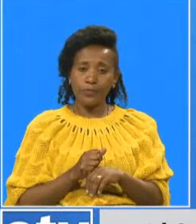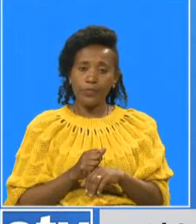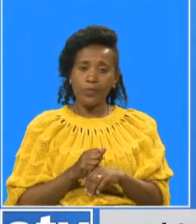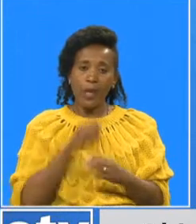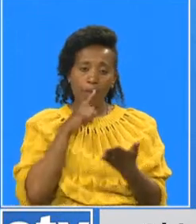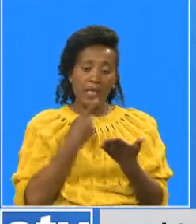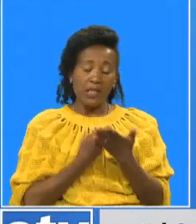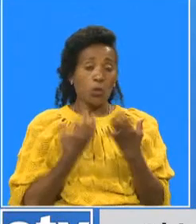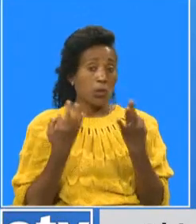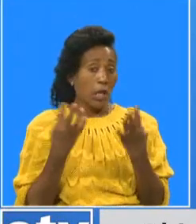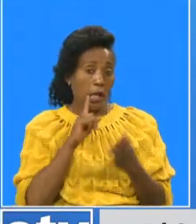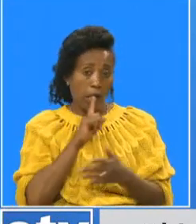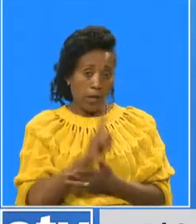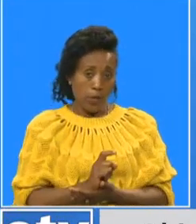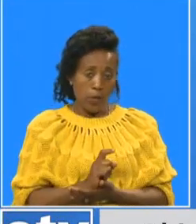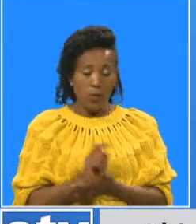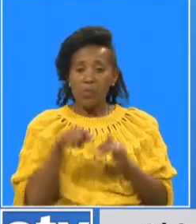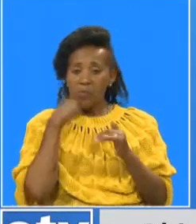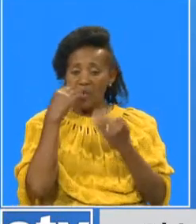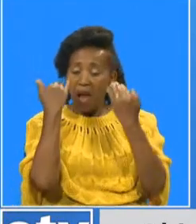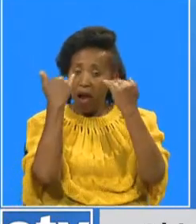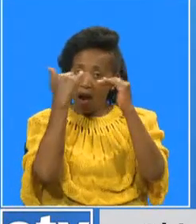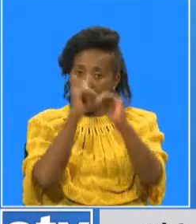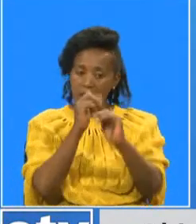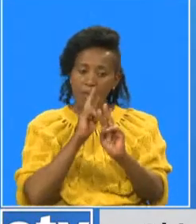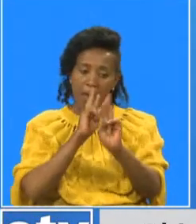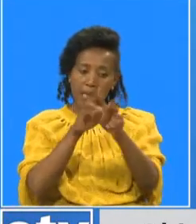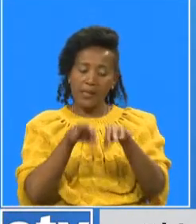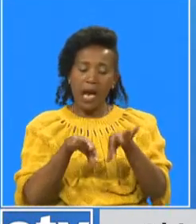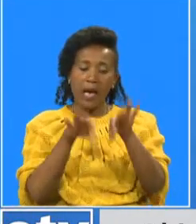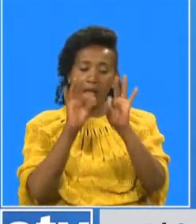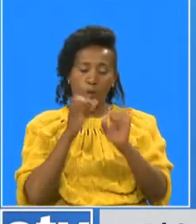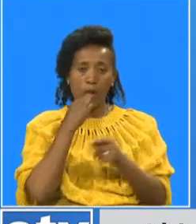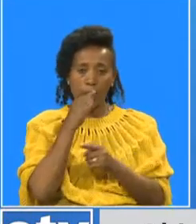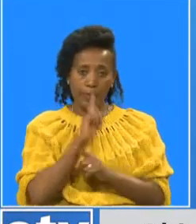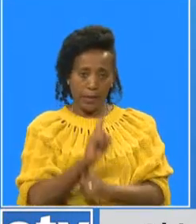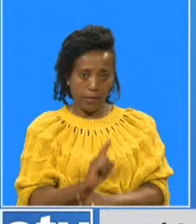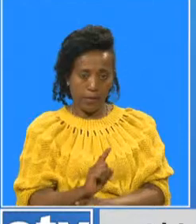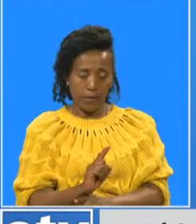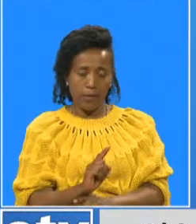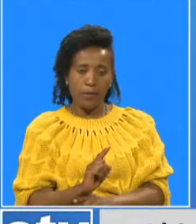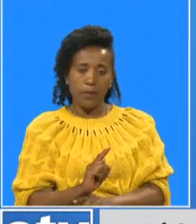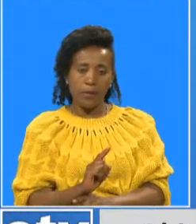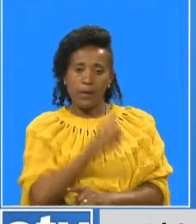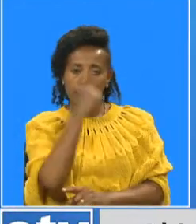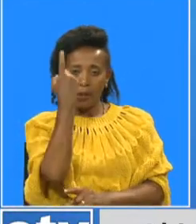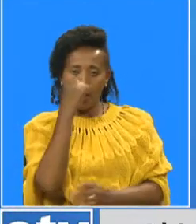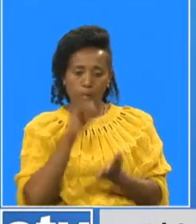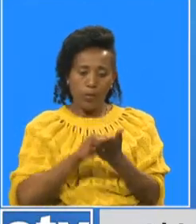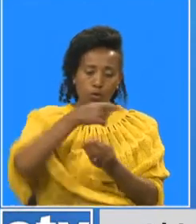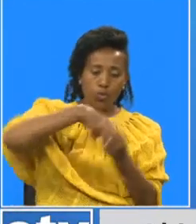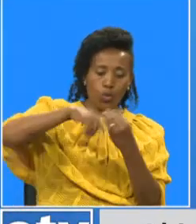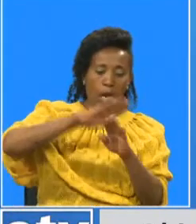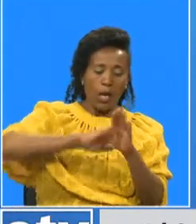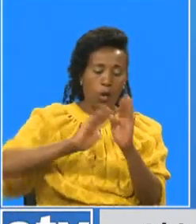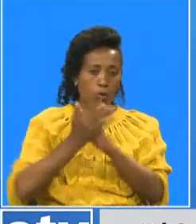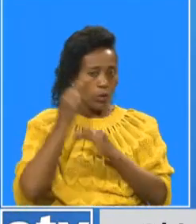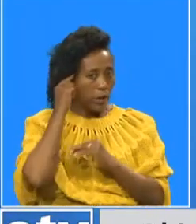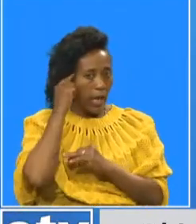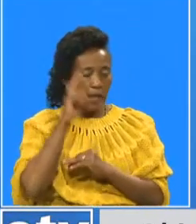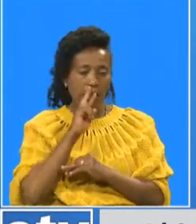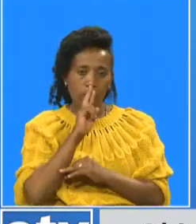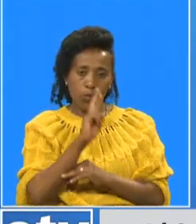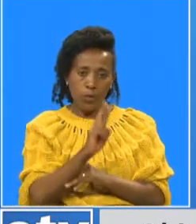ዳታቤዙ ስለሌለኝ ነው ምን ያክል ምላሽ አግኝተዋል የሚለውን ነገር ጥያቄው በዚህ ዙሪያ ላይ ይሆናል ብዬ